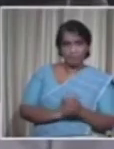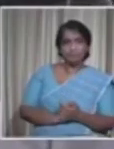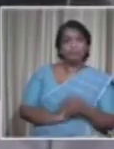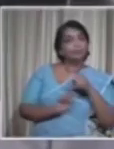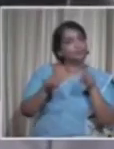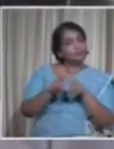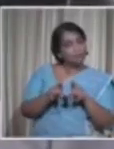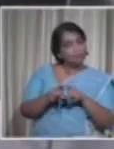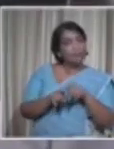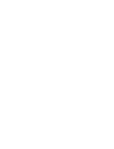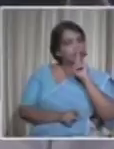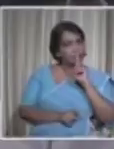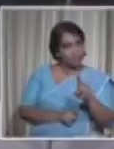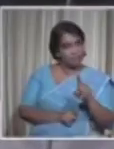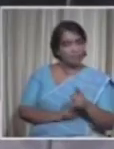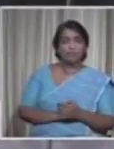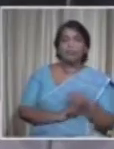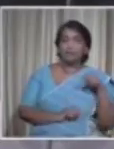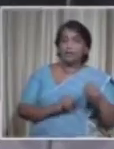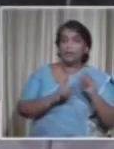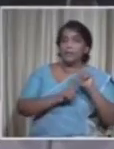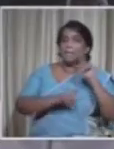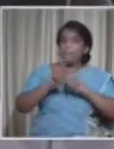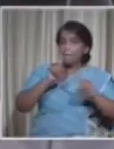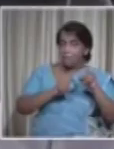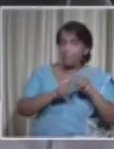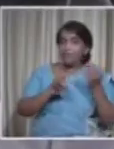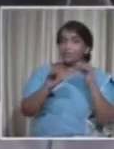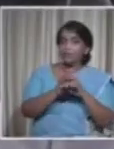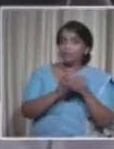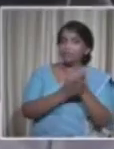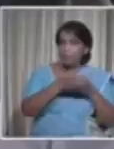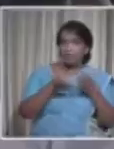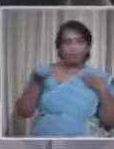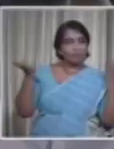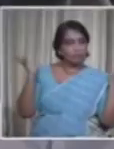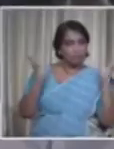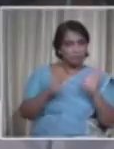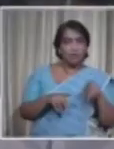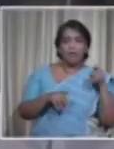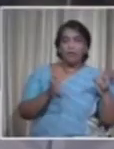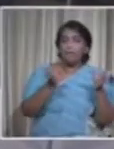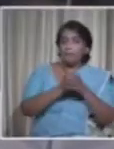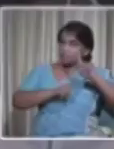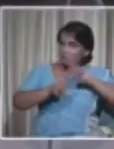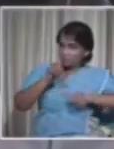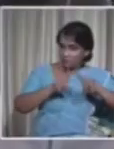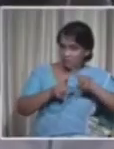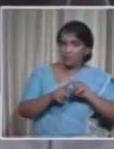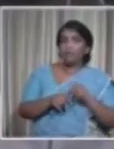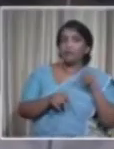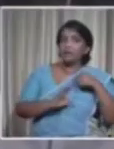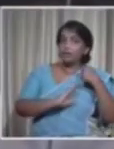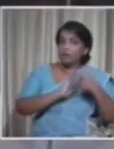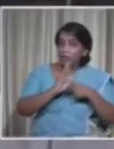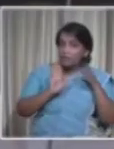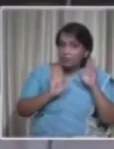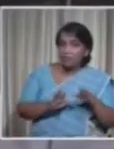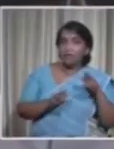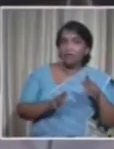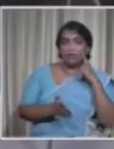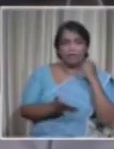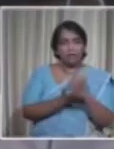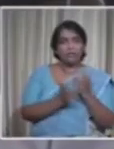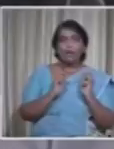වගේම ඔබතුමාගෙන් ඉල්ලා හිටනවා මේ පාර්ලිමේන්තුව නියෝජනය වෙන සීලුම පක්ෂ කැඳවලා ඒ පක්ෂ සමග සාකච්ඡා කරලා මේ රටේ උද්ගත වෙලා තිබෙන මේ